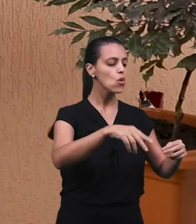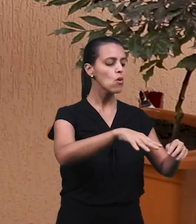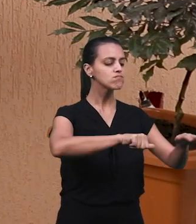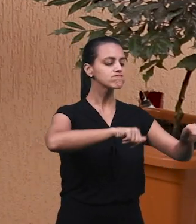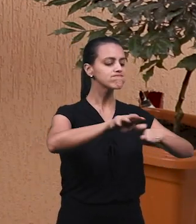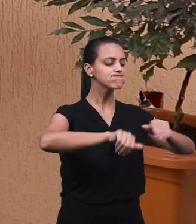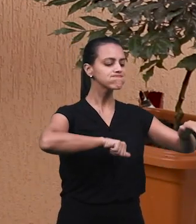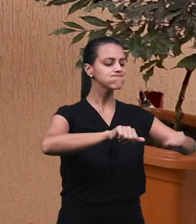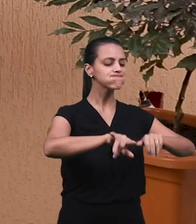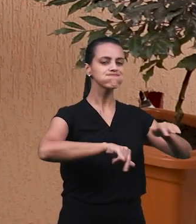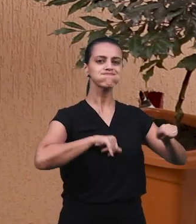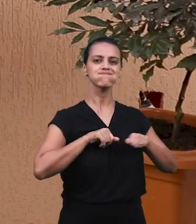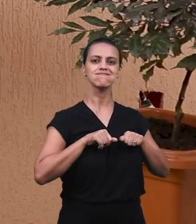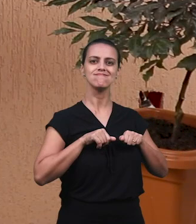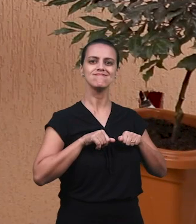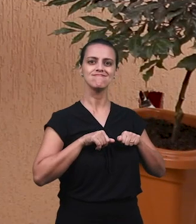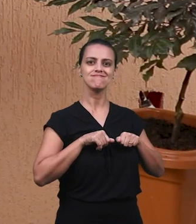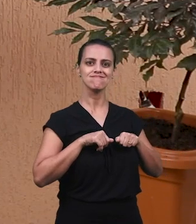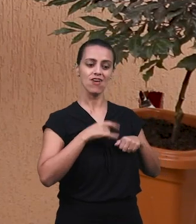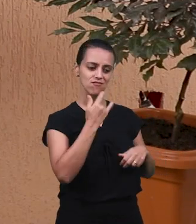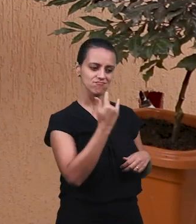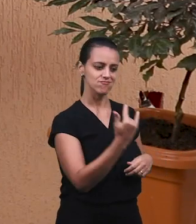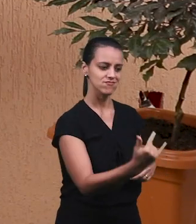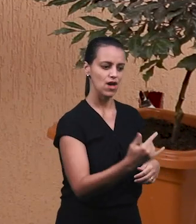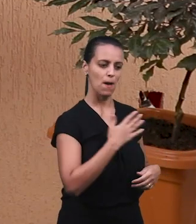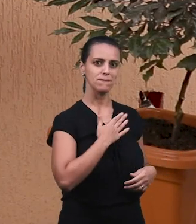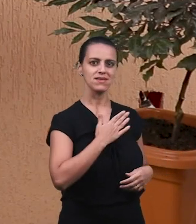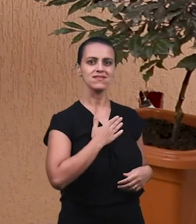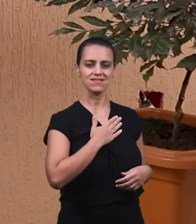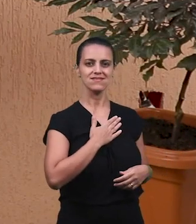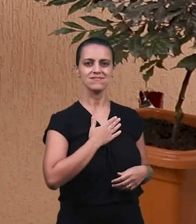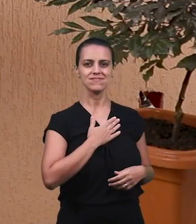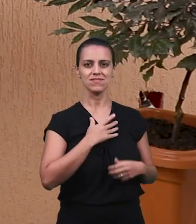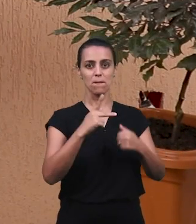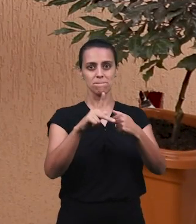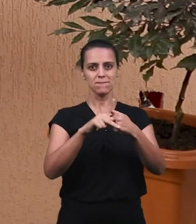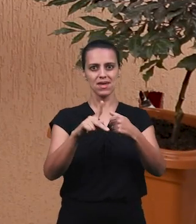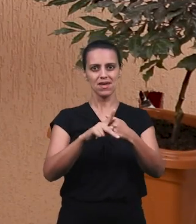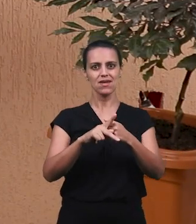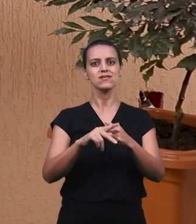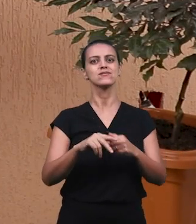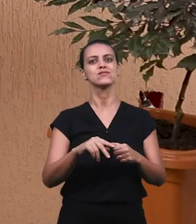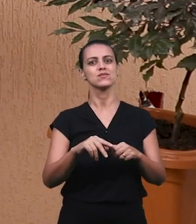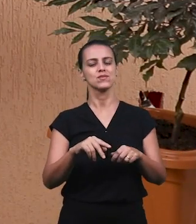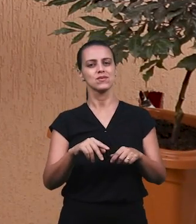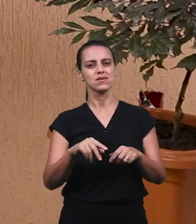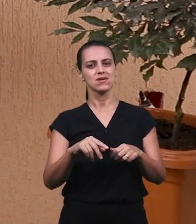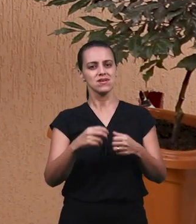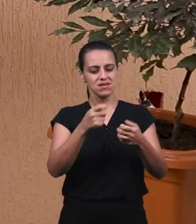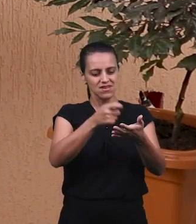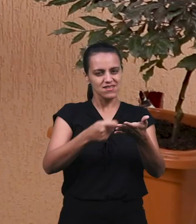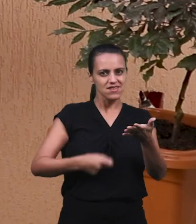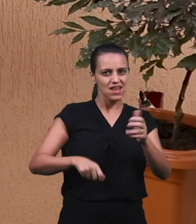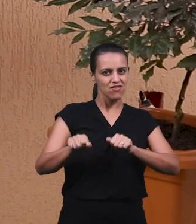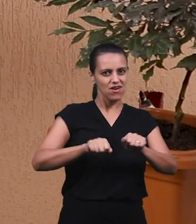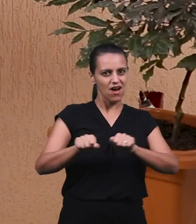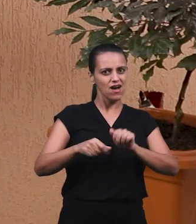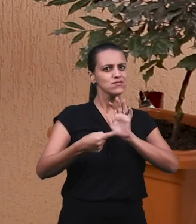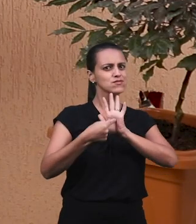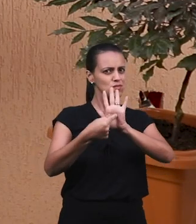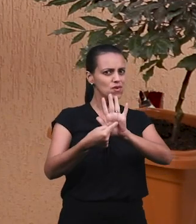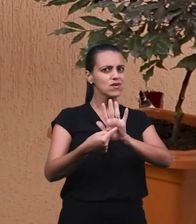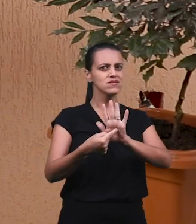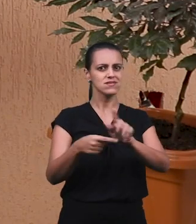moi. Cela est confirmé par Pierre dans le livre de Actes, chapitre 10, verset 34-35, quand Pierre